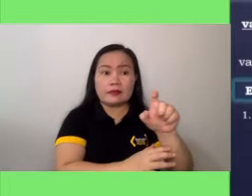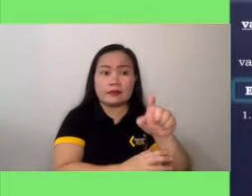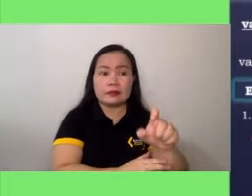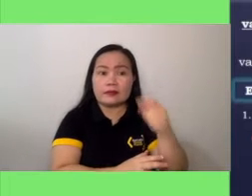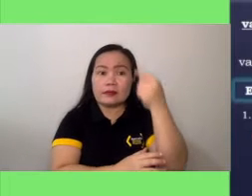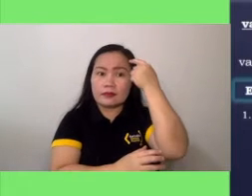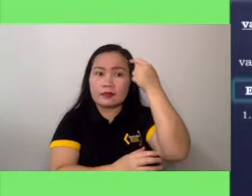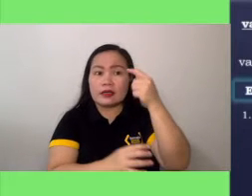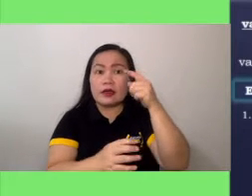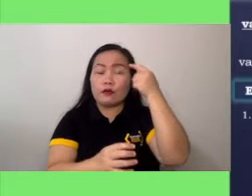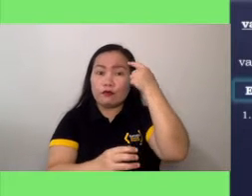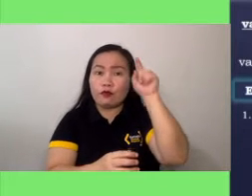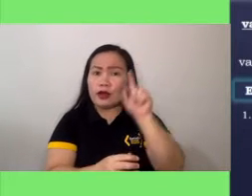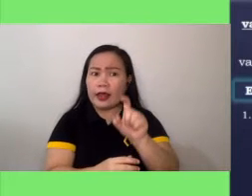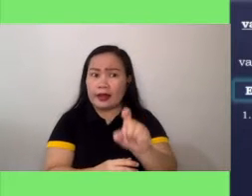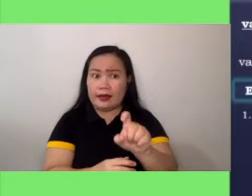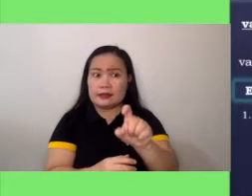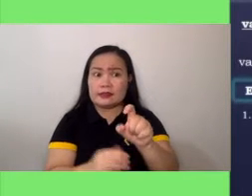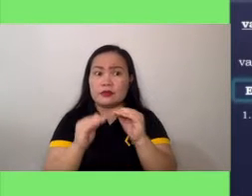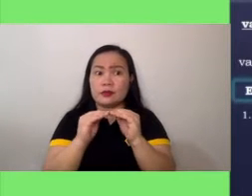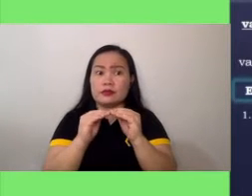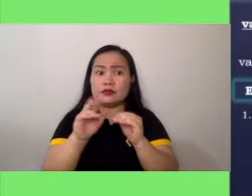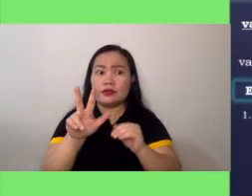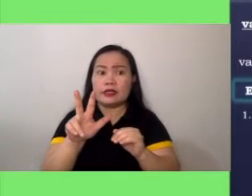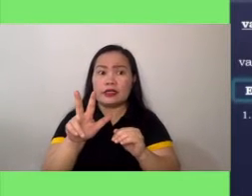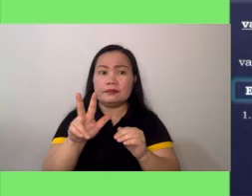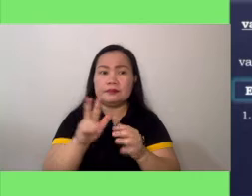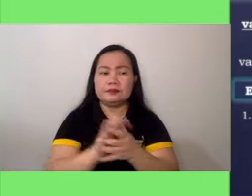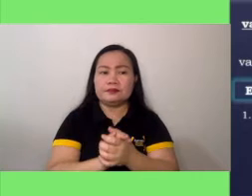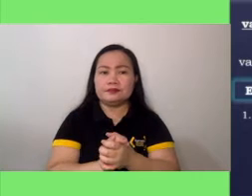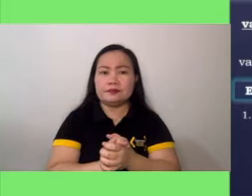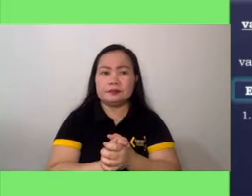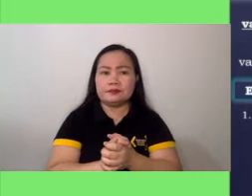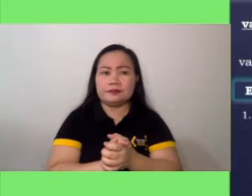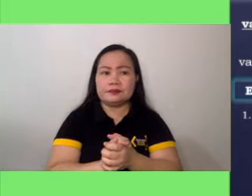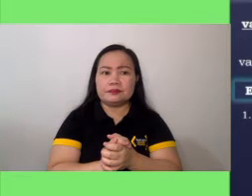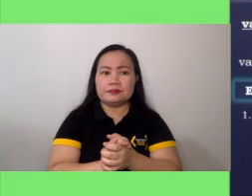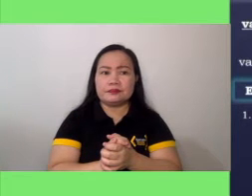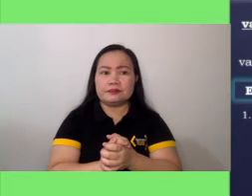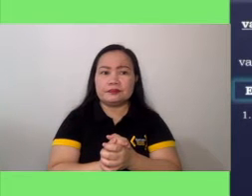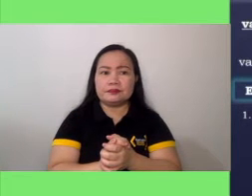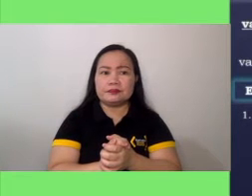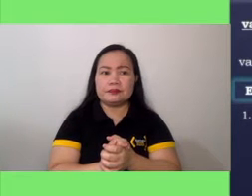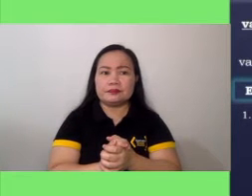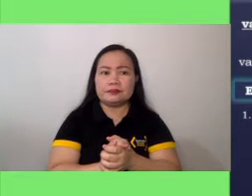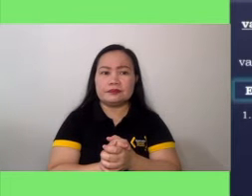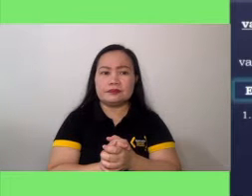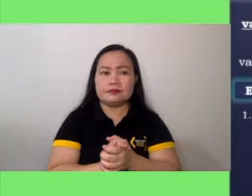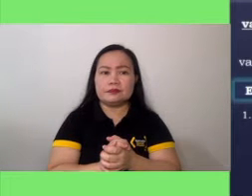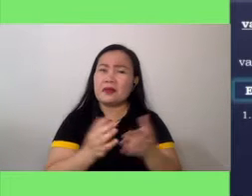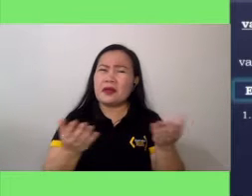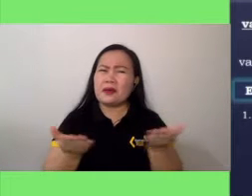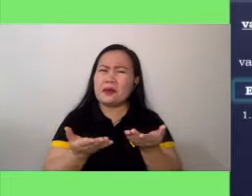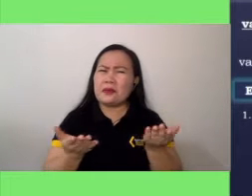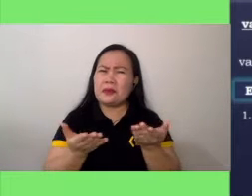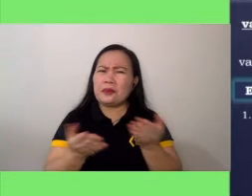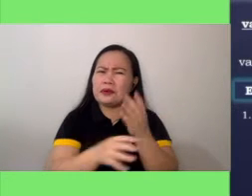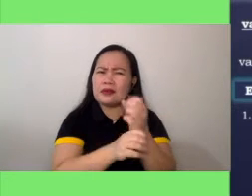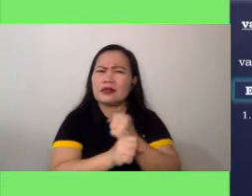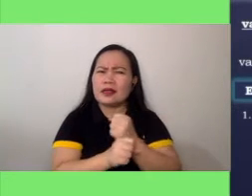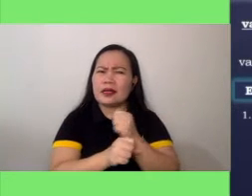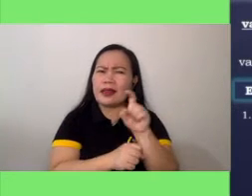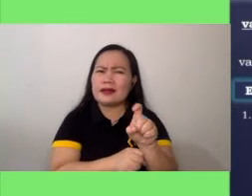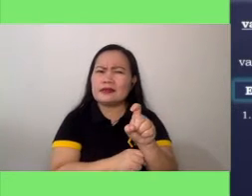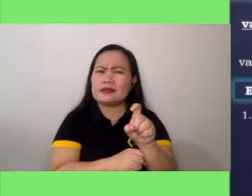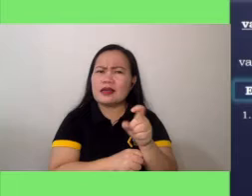evaluate 3x for x is equal to 3. Ma'am, saan po nakuha itong x is equal to 3? Ito yung madalas na tanong eh. Ma'am,